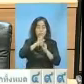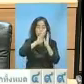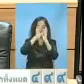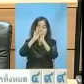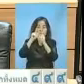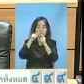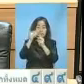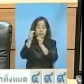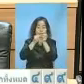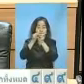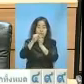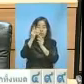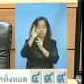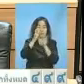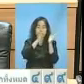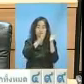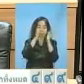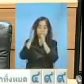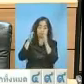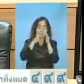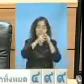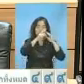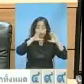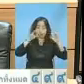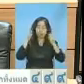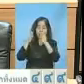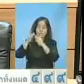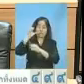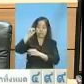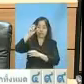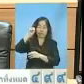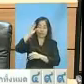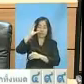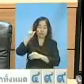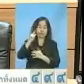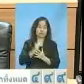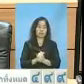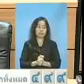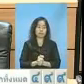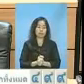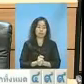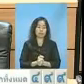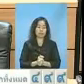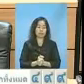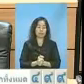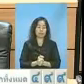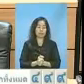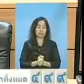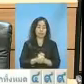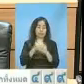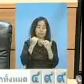ผู้มาชี้แจงทั้งสองฝ่ายคือฝ่ายรัฐบาลและฝ่ายสมช.ท่านครับ